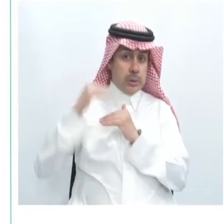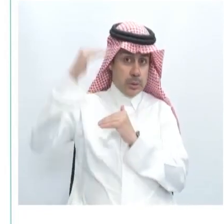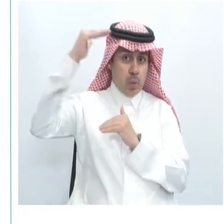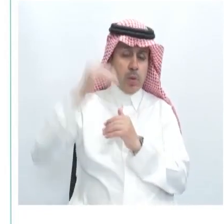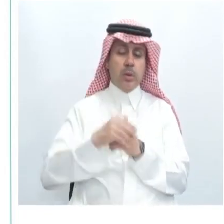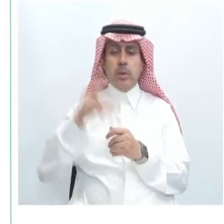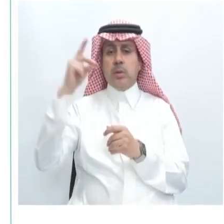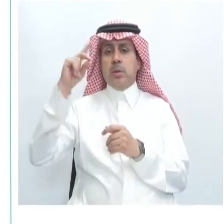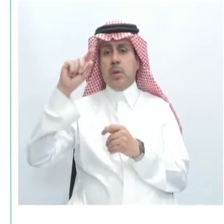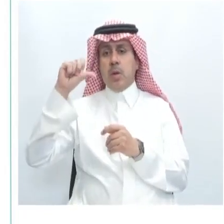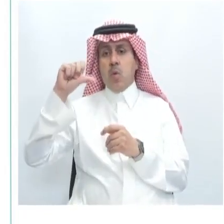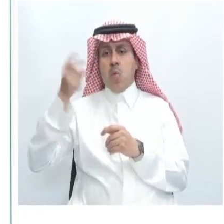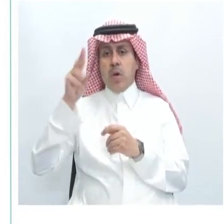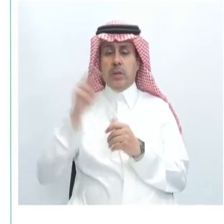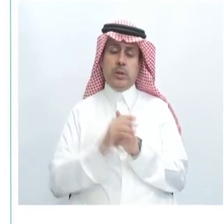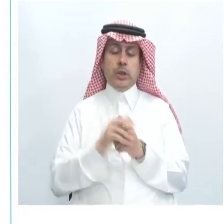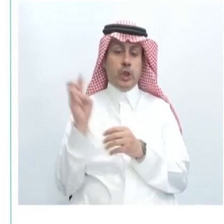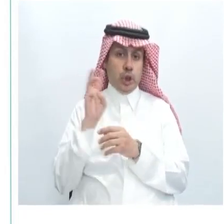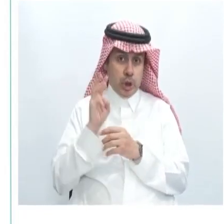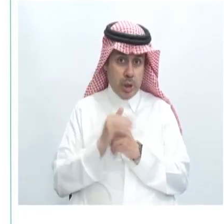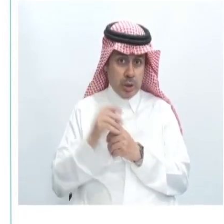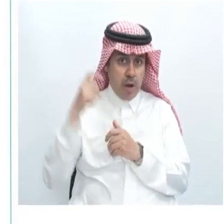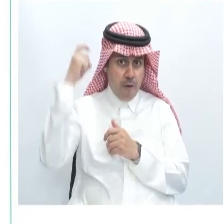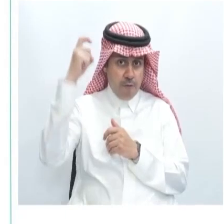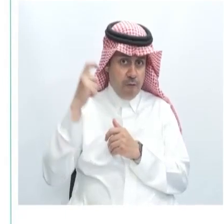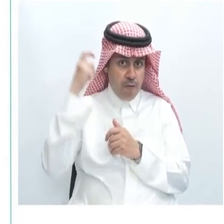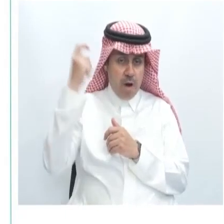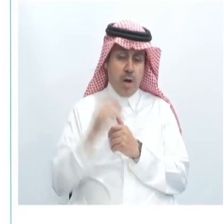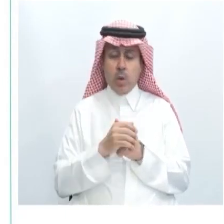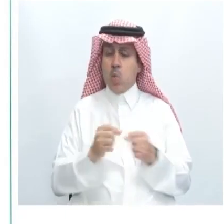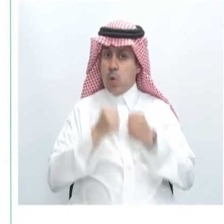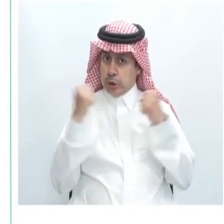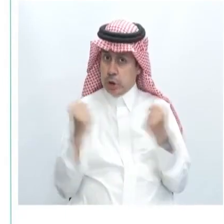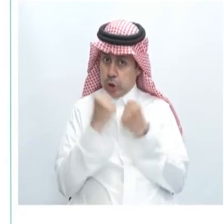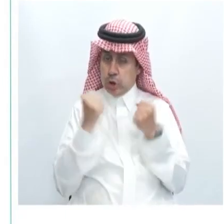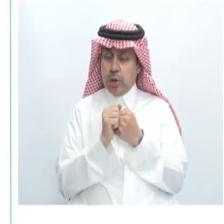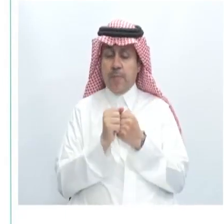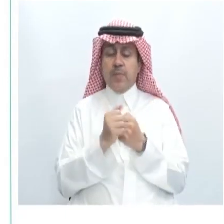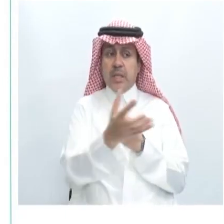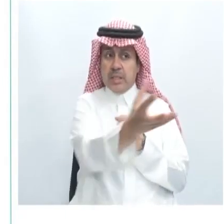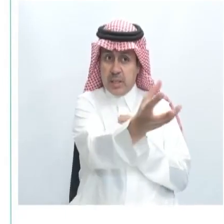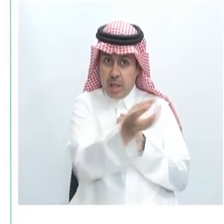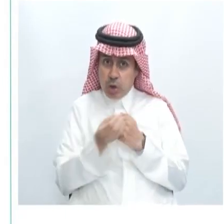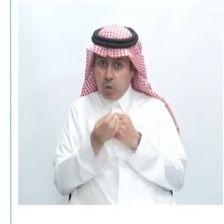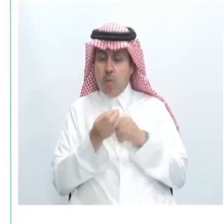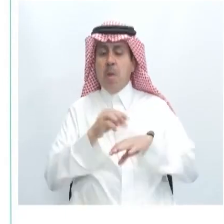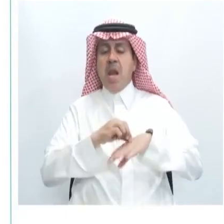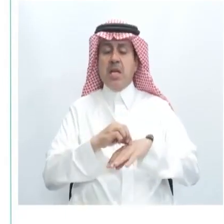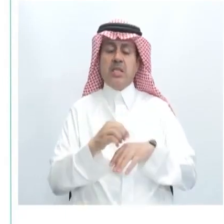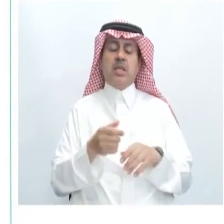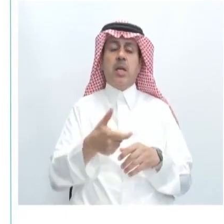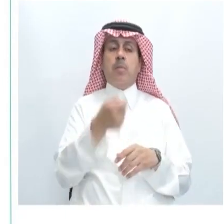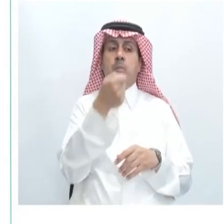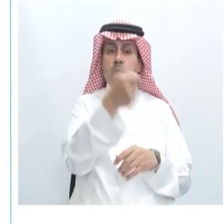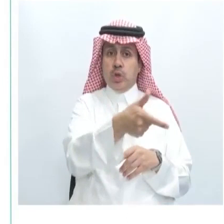السابق افكار وانشطه تجلب الناس للمنتجات اذا الشركات في السابق تقوم بخلق